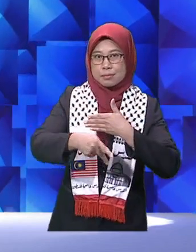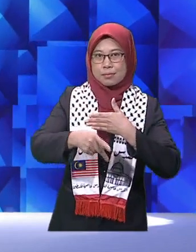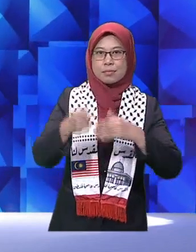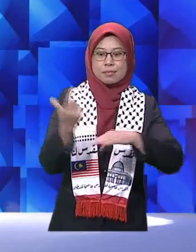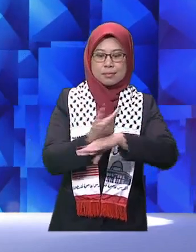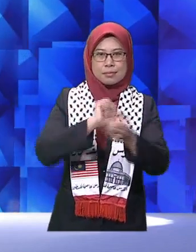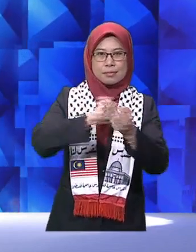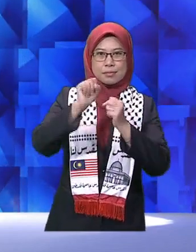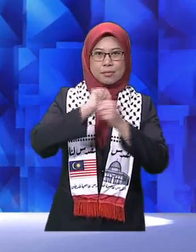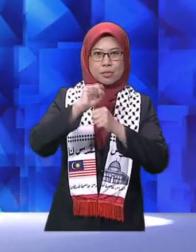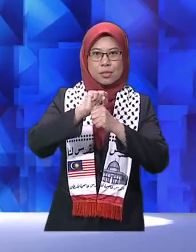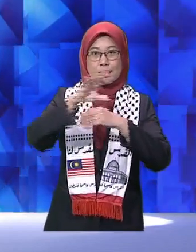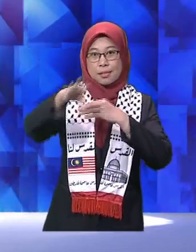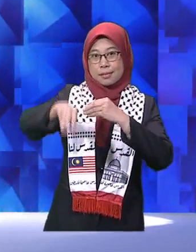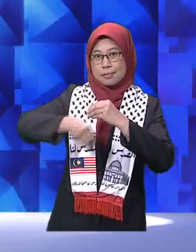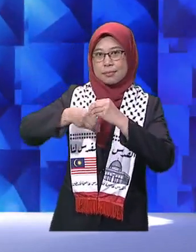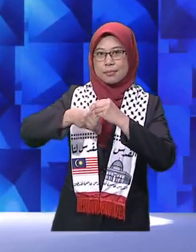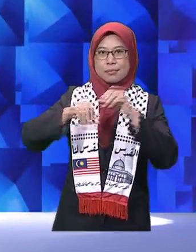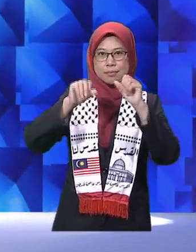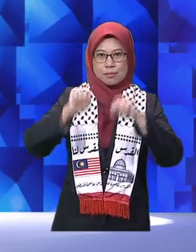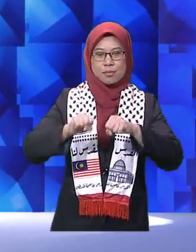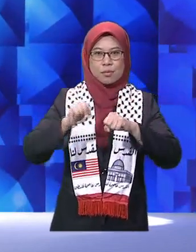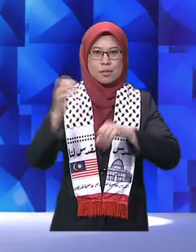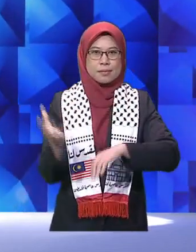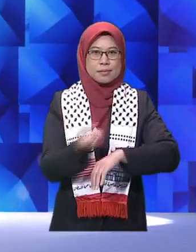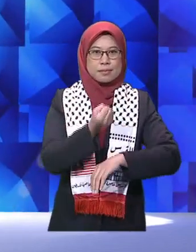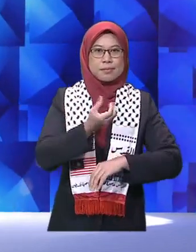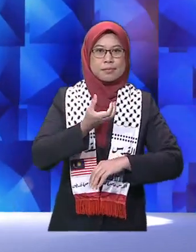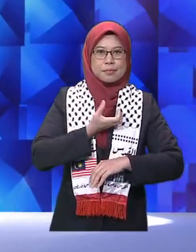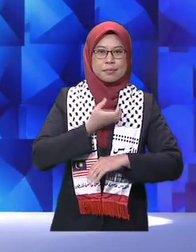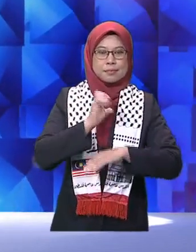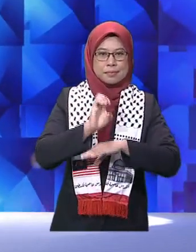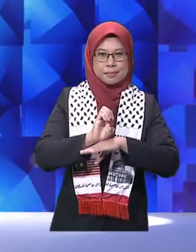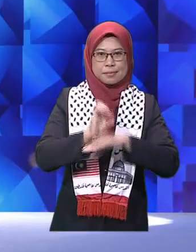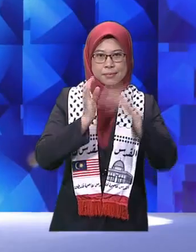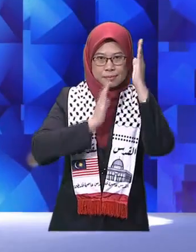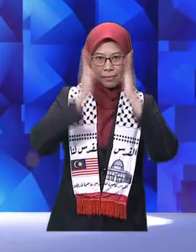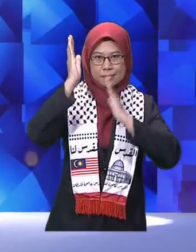sukan terlibat dan juga sukan yang mampu menyumbang pingat emas buat Malaysia.